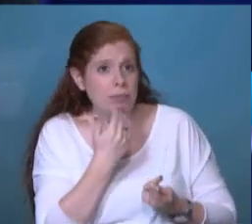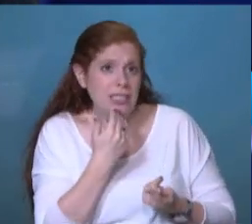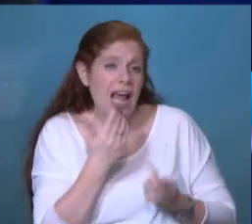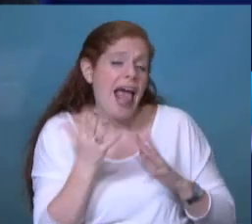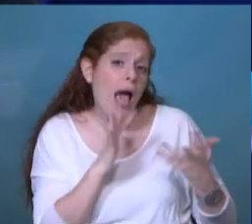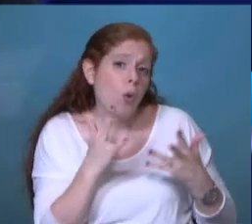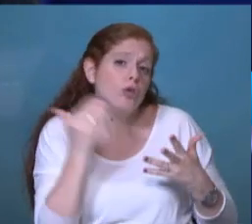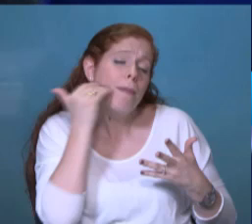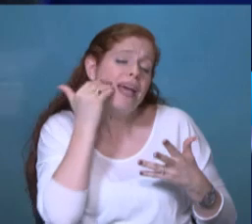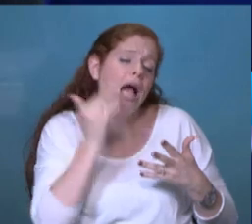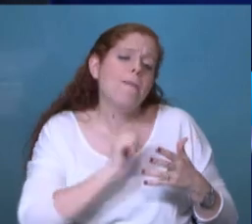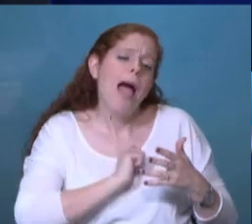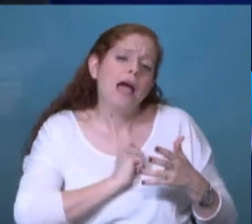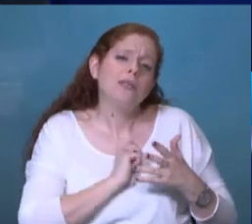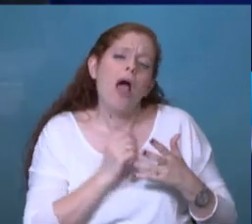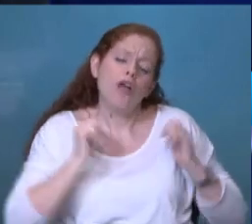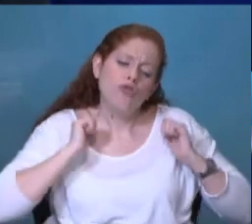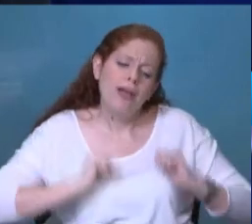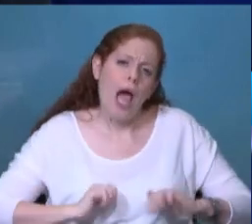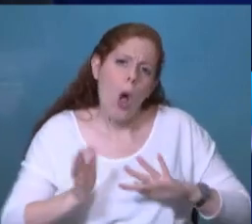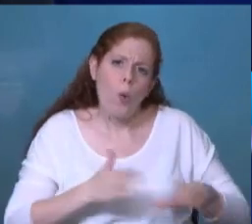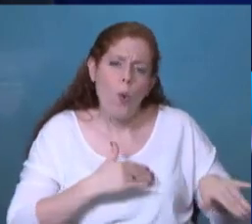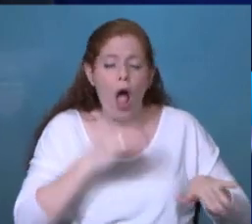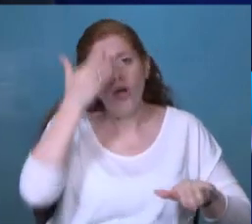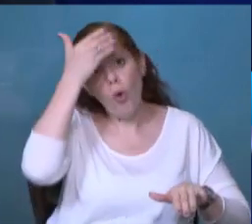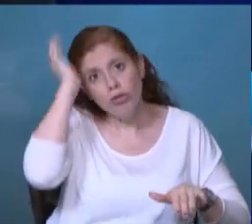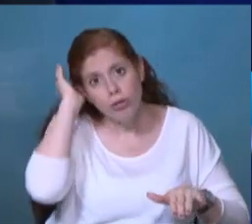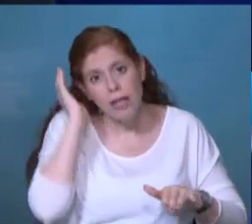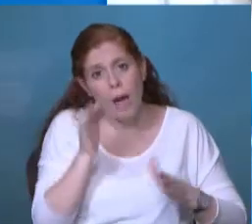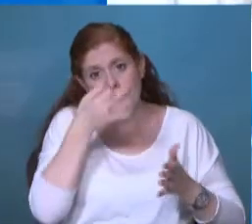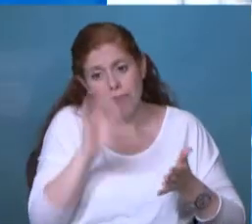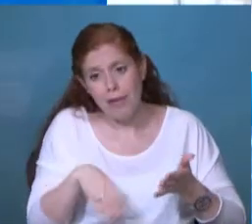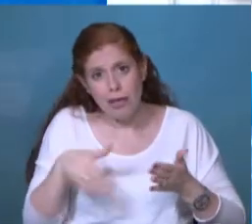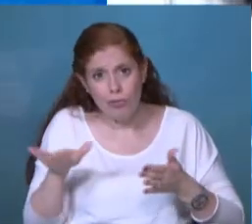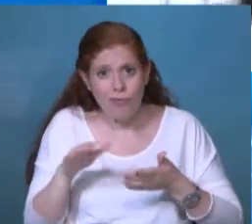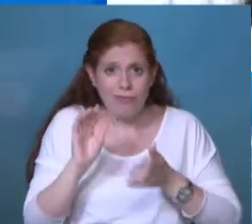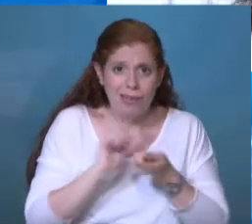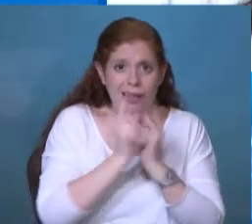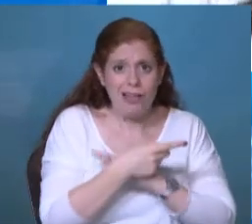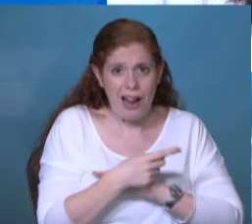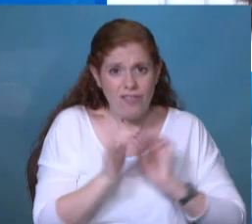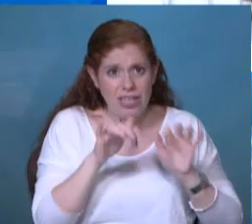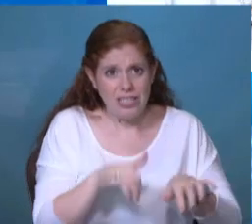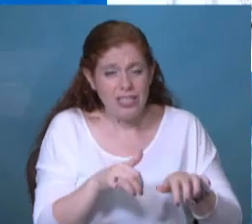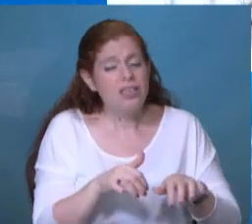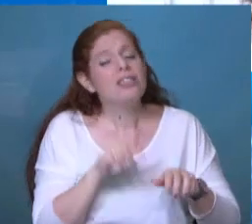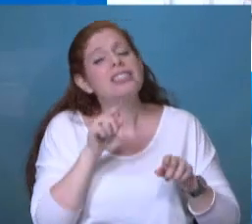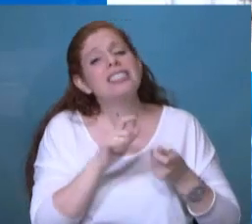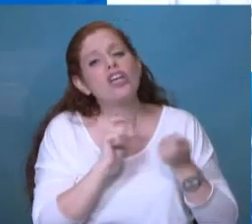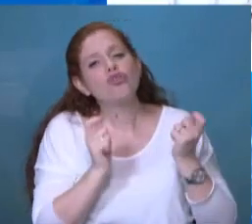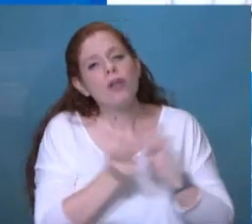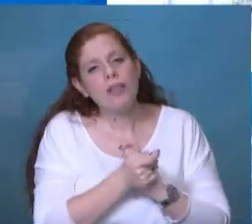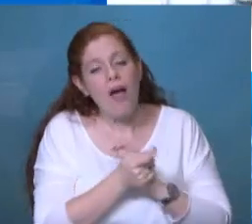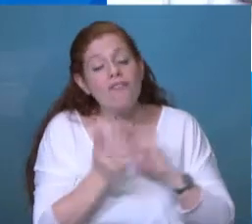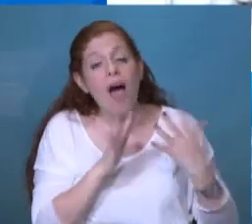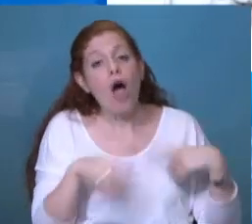מחכים עד שיעבור זעם, במילים אחרות עד שטראמפ יפנה את כיסאו, ושהם לא יעשו איזה צעדים יוצאי דופן. זה השתנה, והערכה של